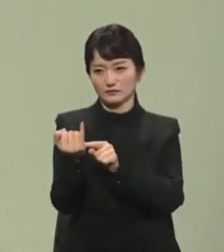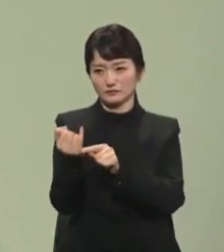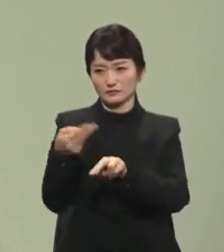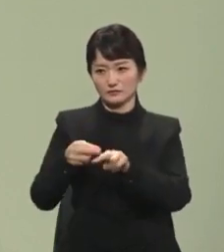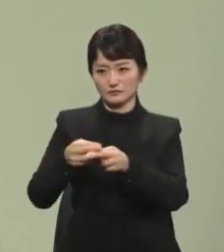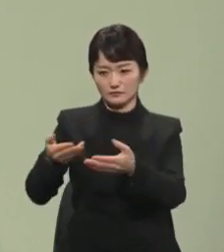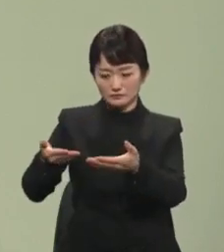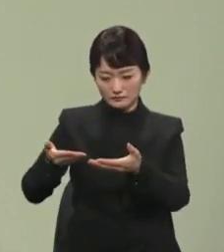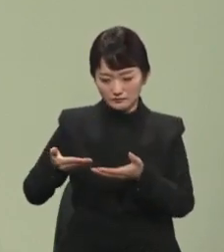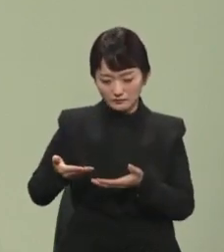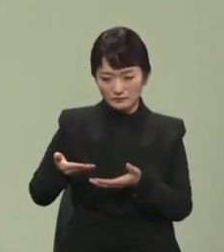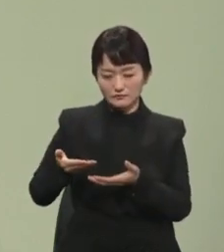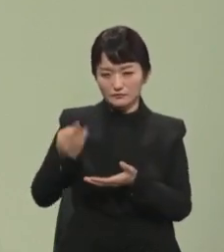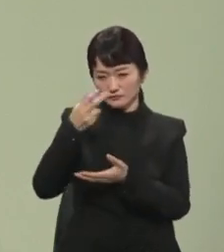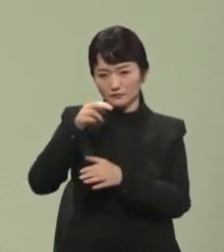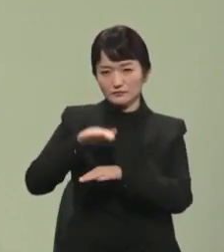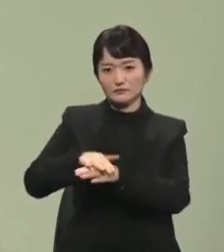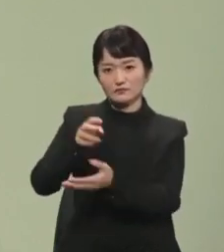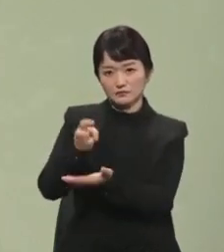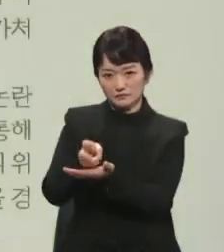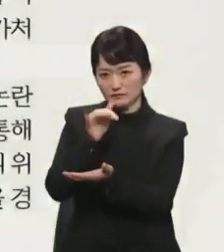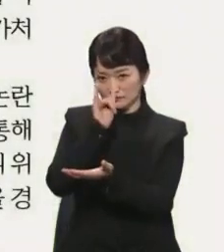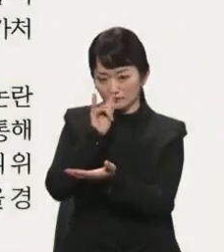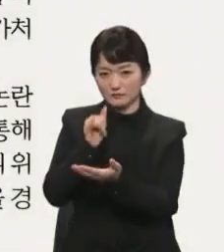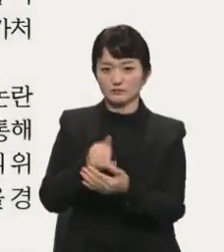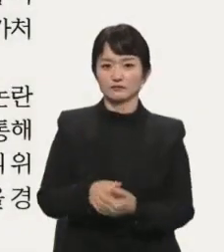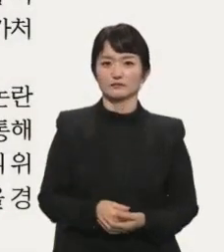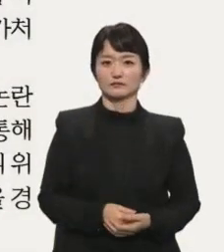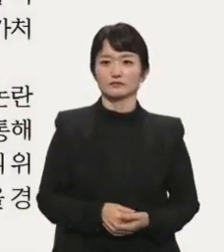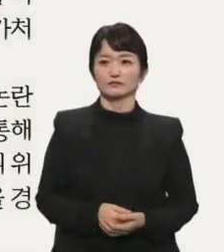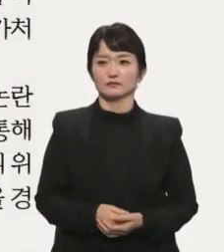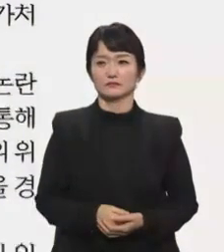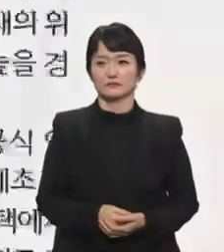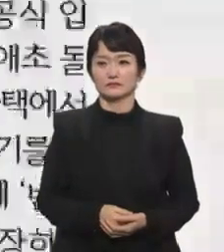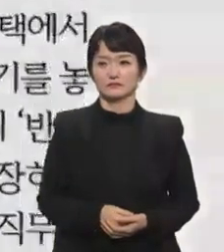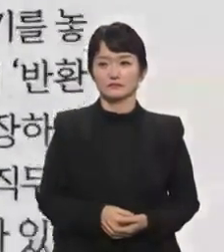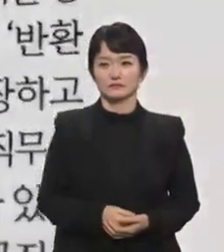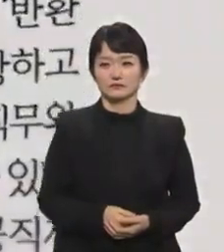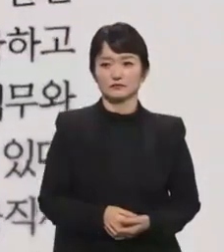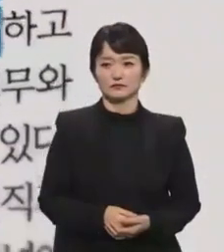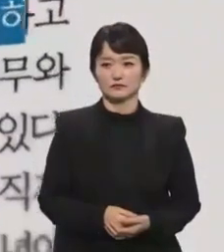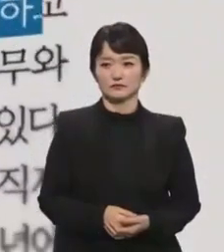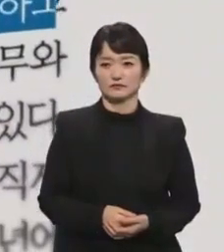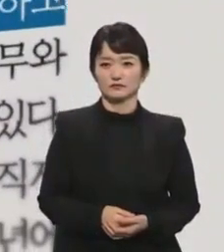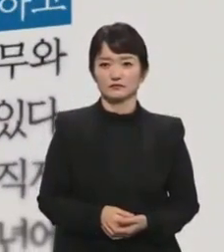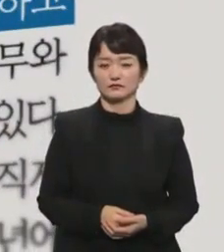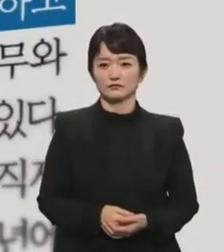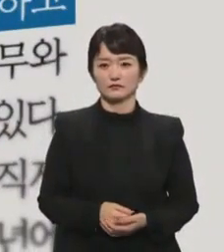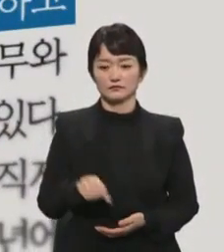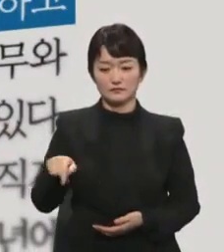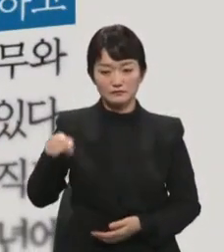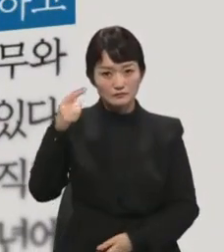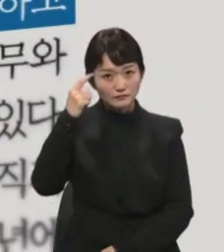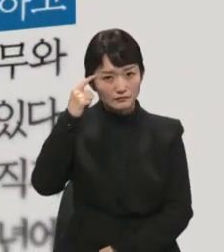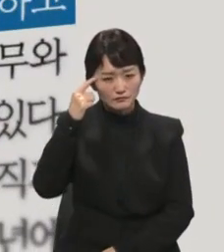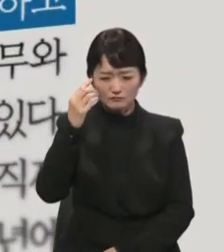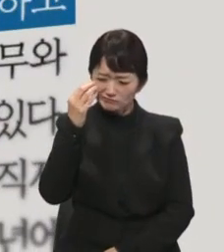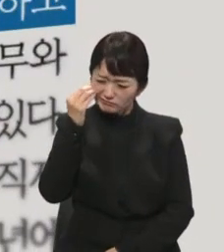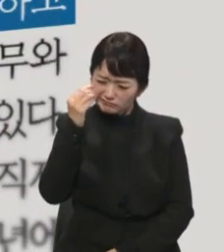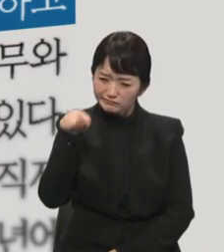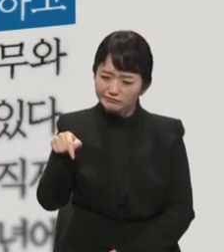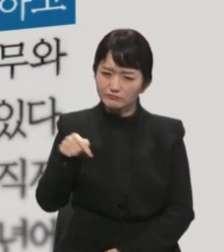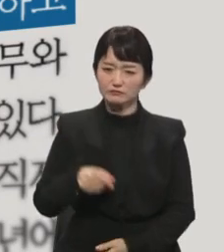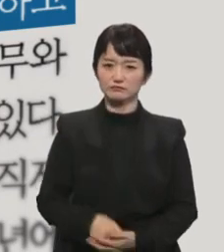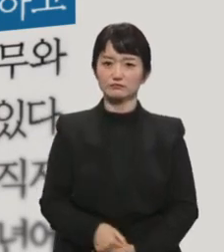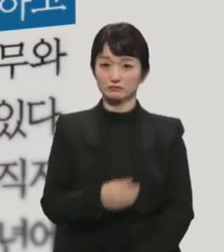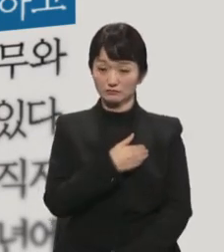있거든요 그런 면에서 따로 관리되고 있다 이렇게도 얘기를 하고 있는데 사실 그렇게 본다고 하더라도 좀 이상하죠 그니까 그게 떳떳하고 한다 한다면